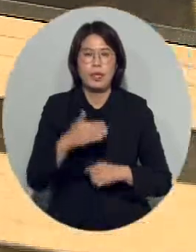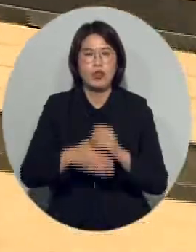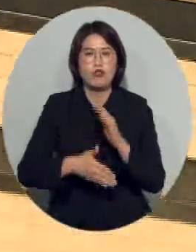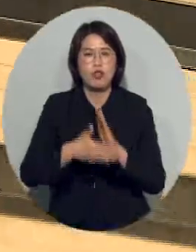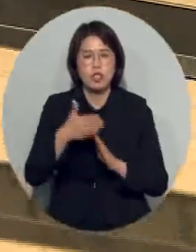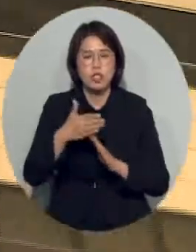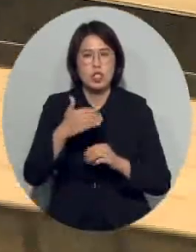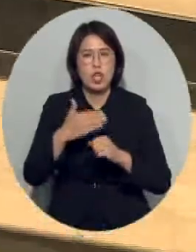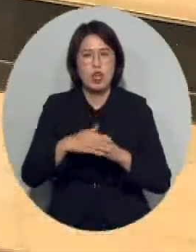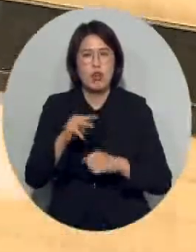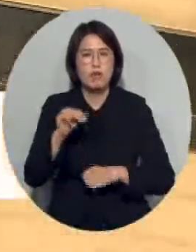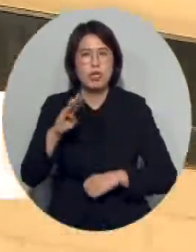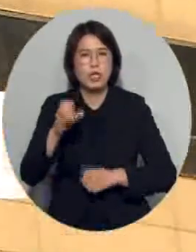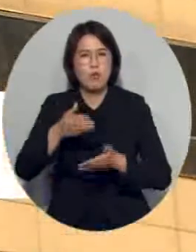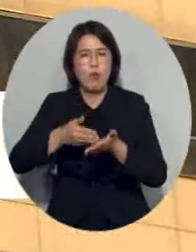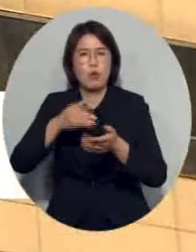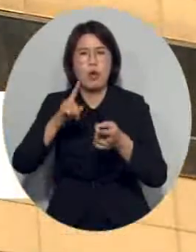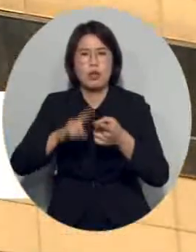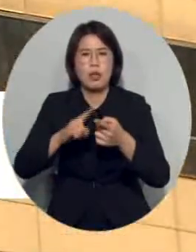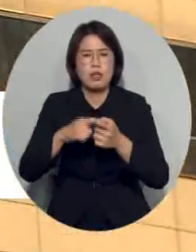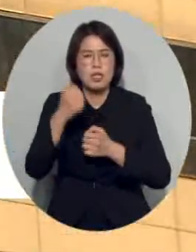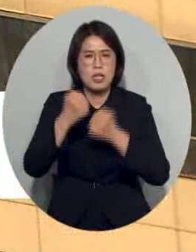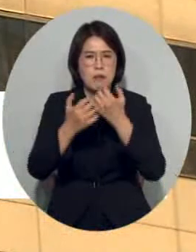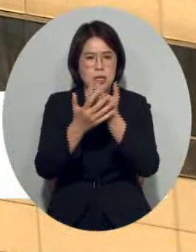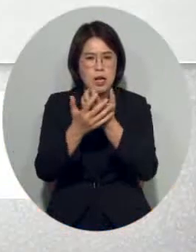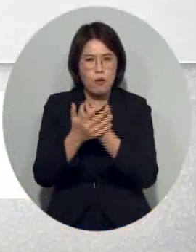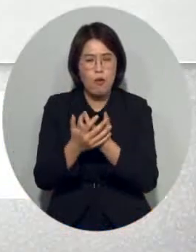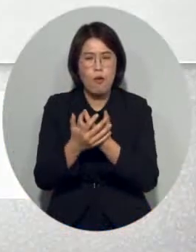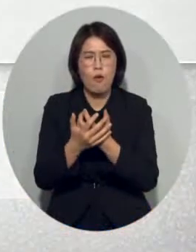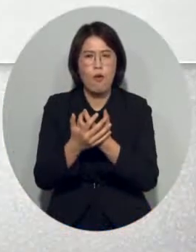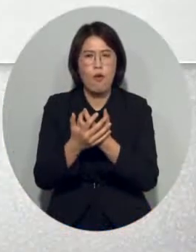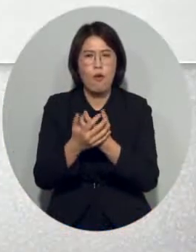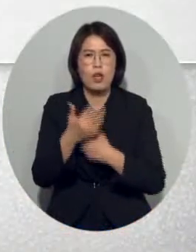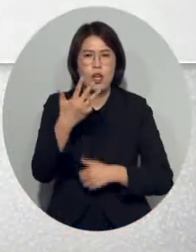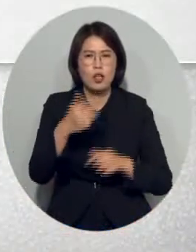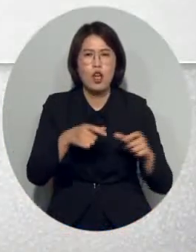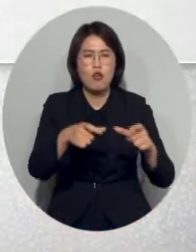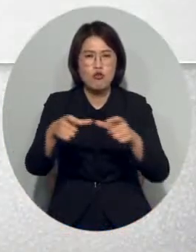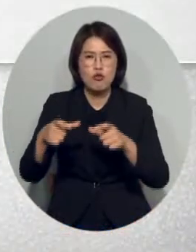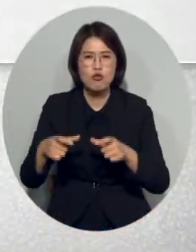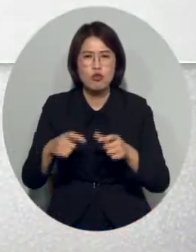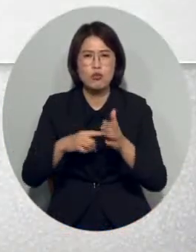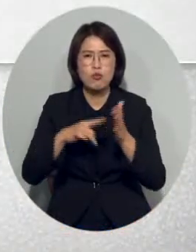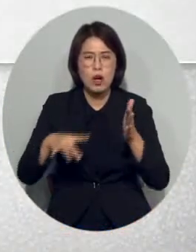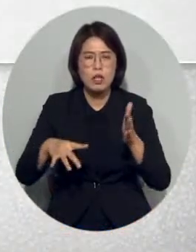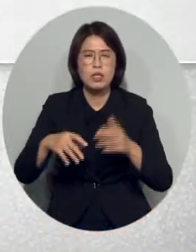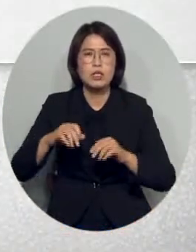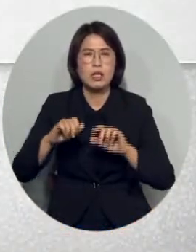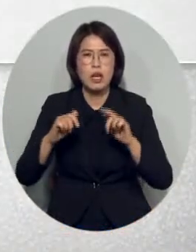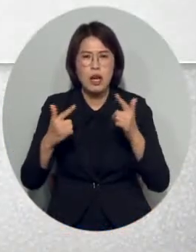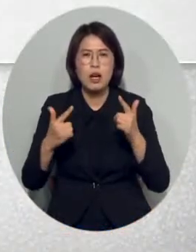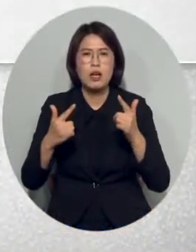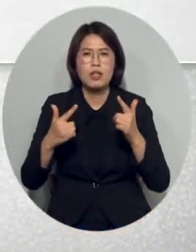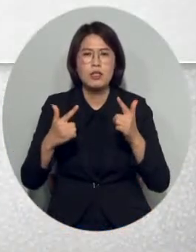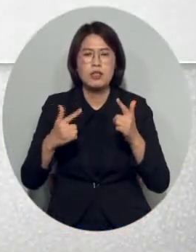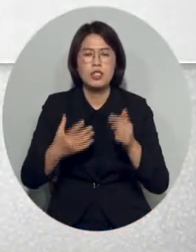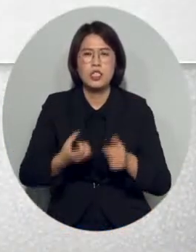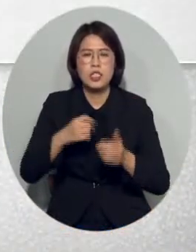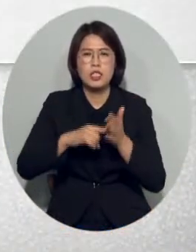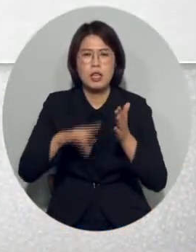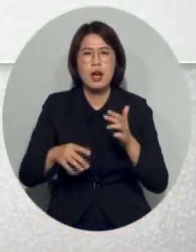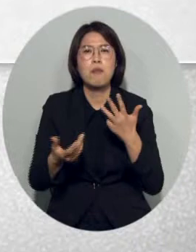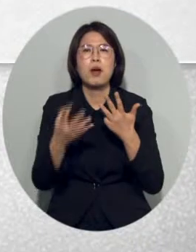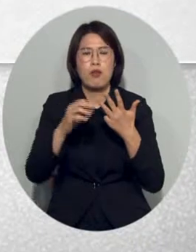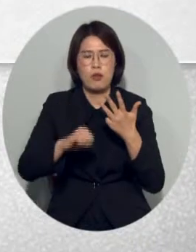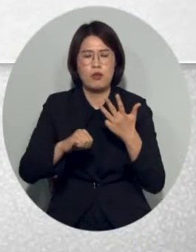대구시는 대구 MBC 보도에 대한 설명 자료를 통해 8개 구군이 부과하지 않은 상속재산 취득세가 8억